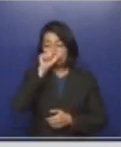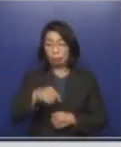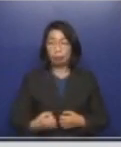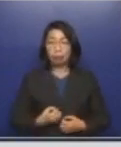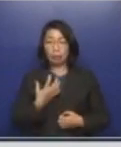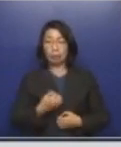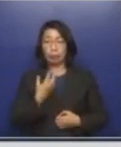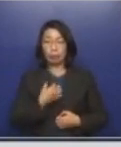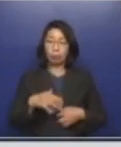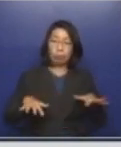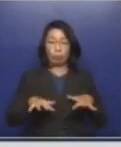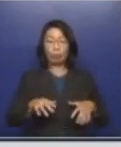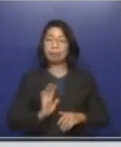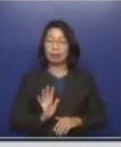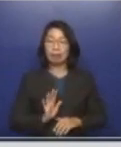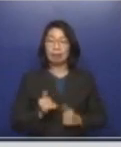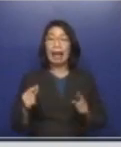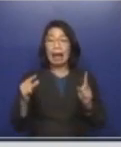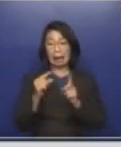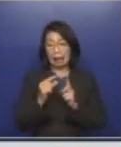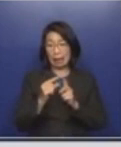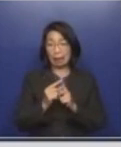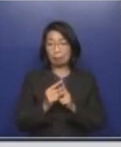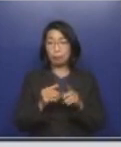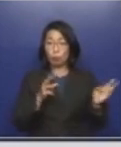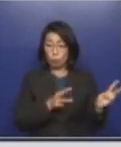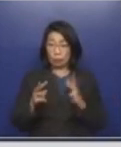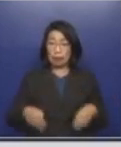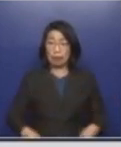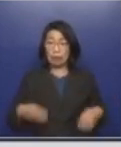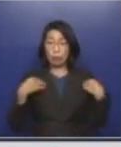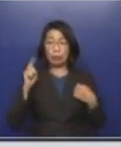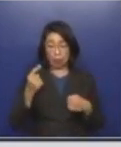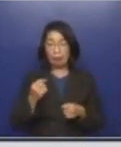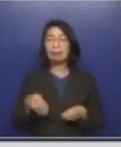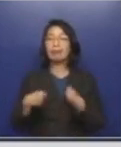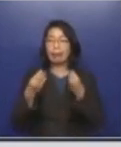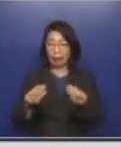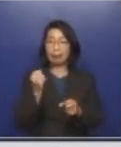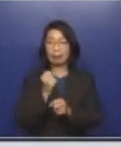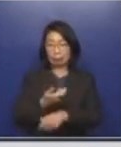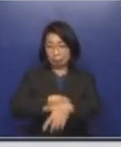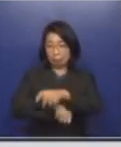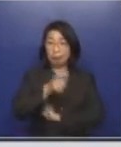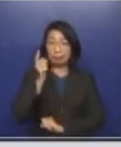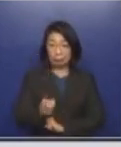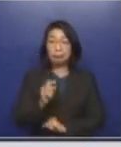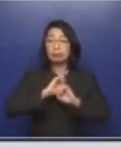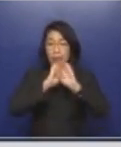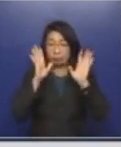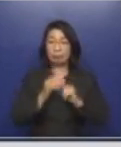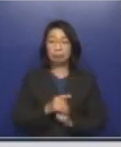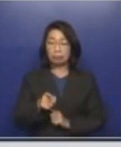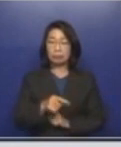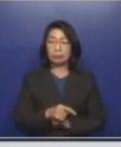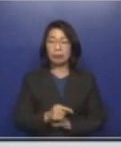คำว่า New Normal เนี่ยครับท่านเป็นคนเริ่มทำที่ปฏิบัติได้จริงและเป็นที่ยอมรับที่สำคัญคือท่านเป็นค